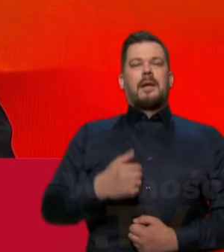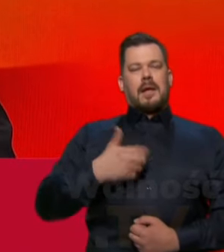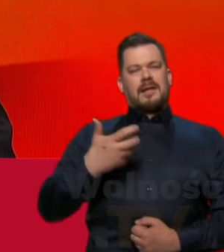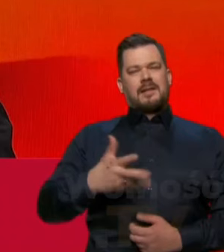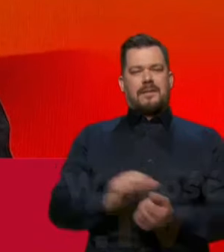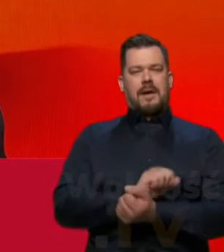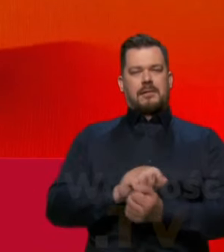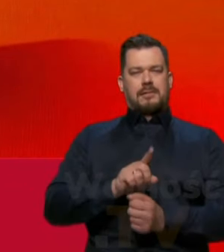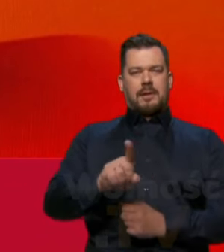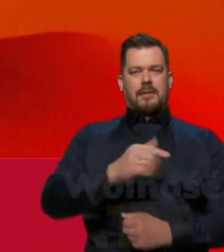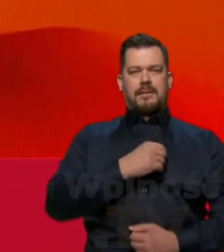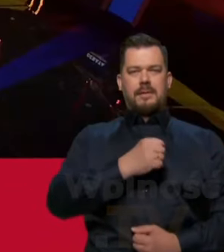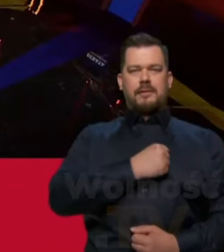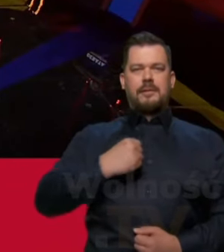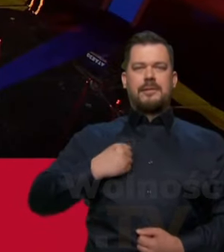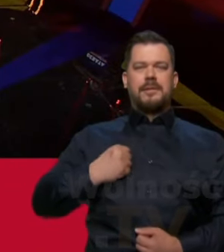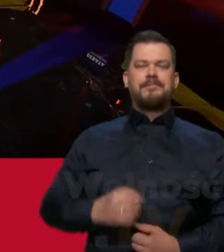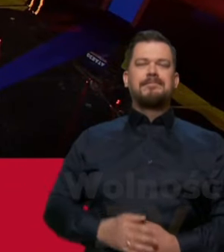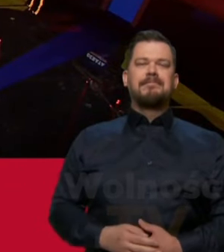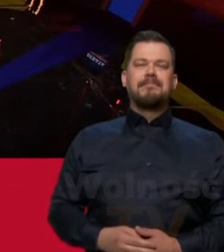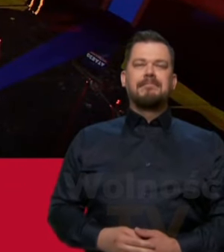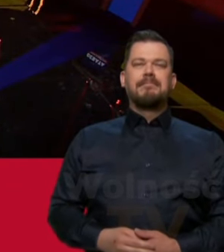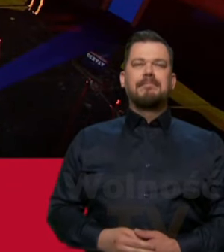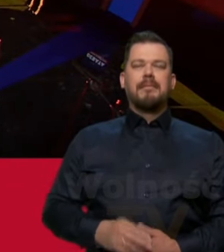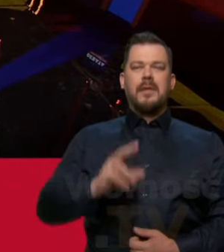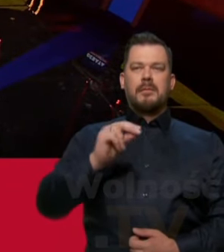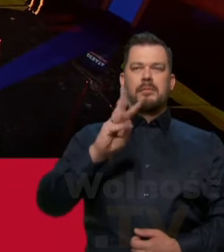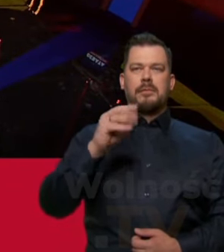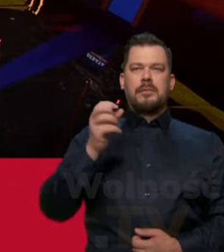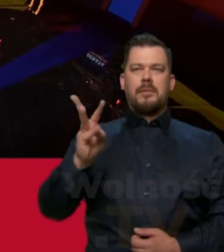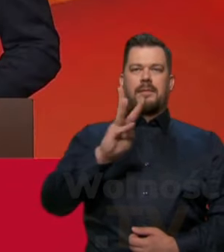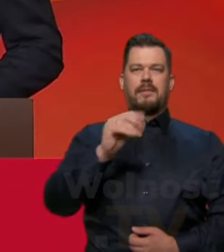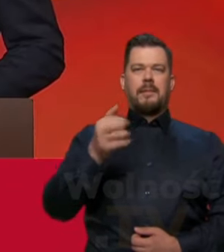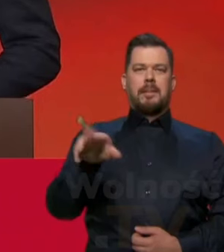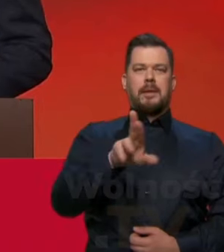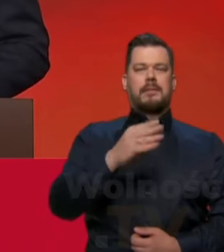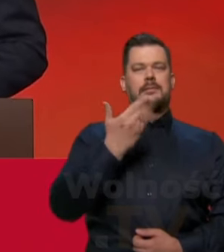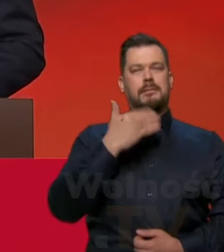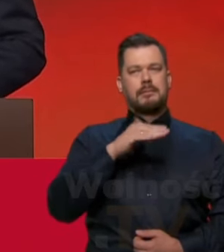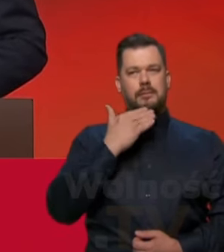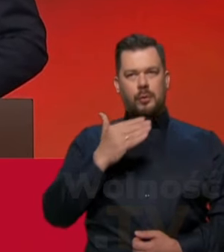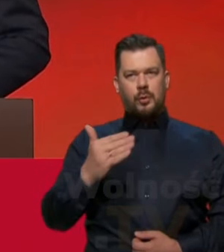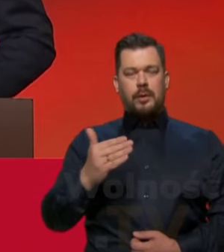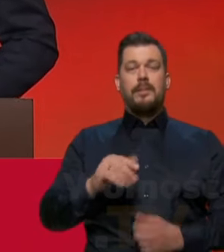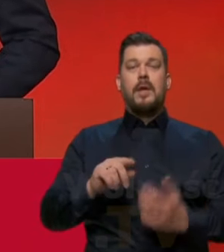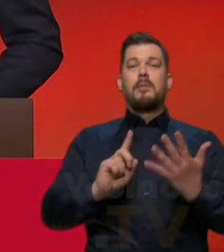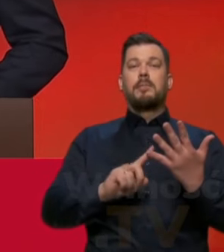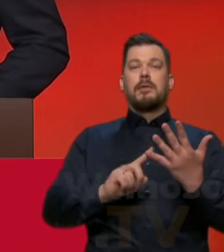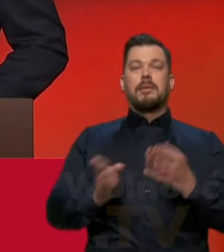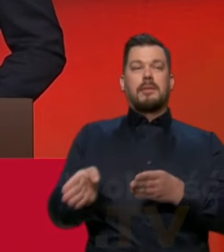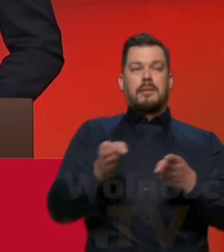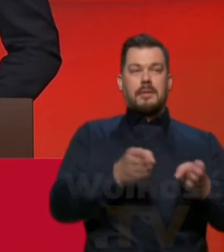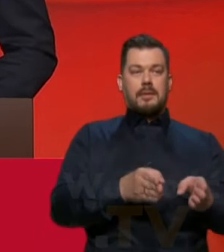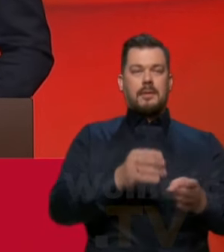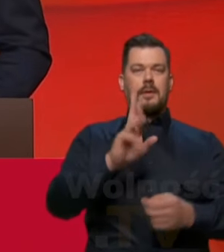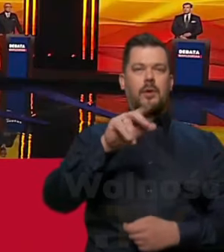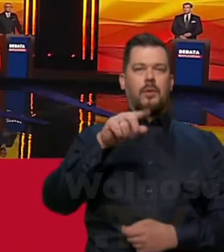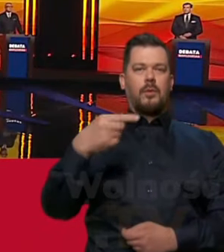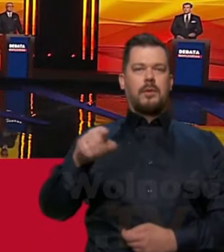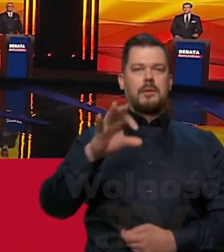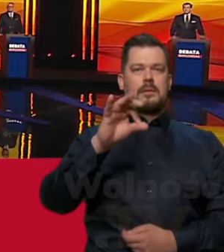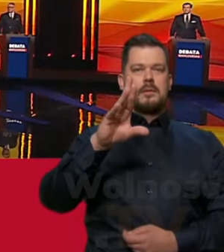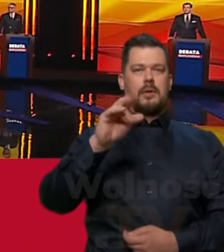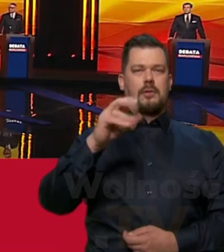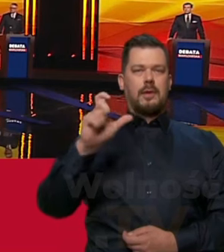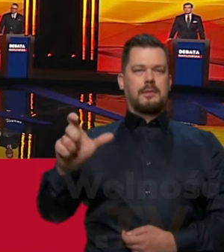chciałbym walczyć dla Warszawy. Pan Przemysław Wipler, bardzo dziękujemy. Jako piąty w tej kategorii odpowie pan Romuald